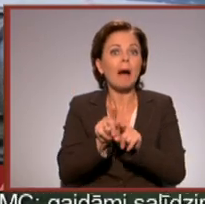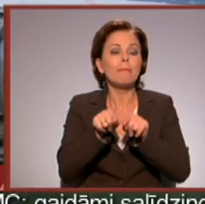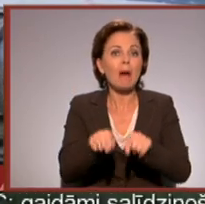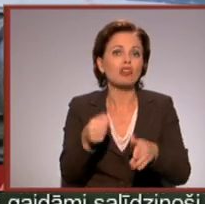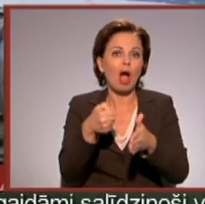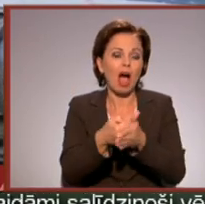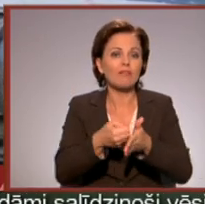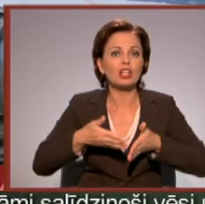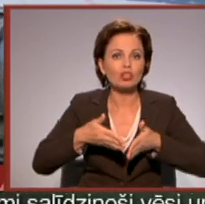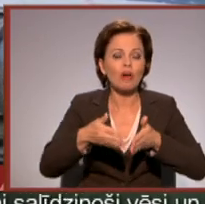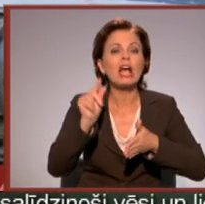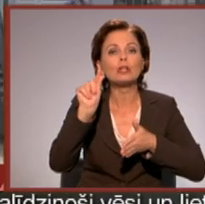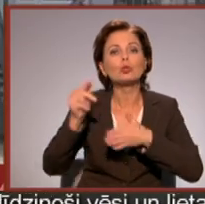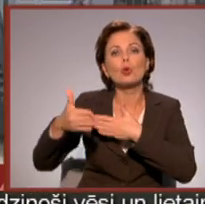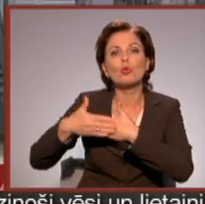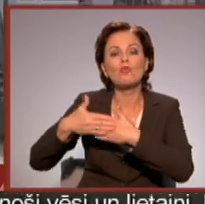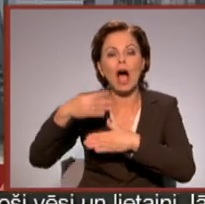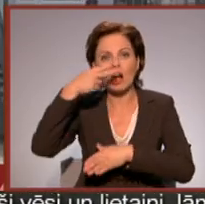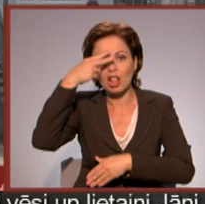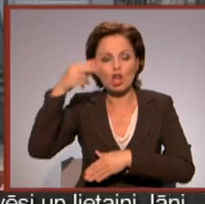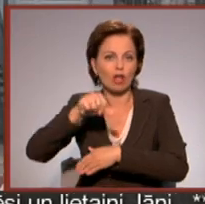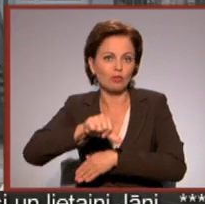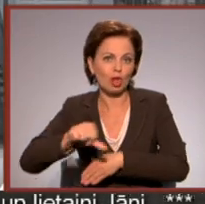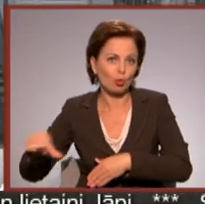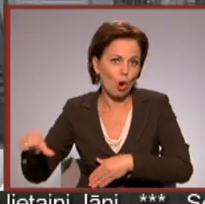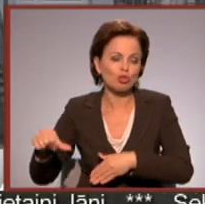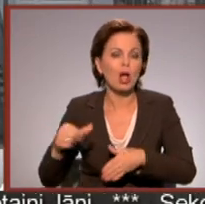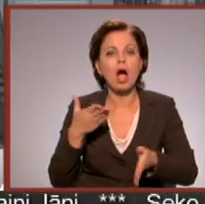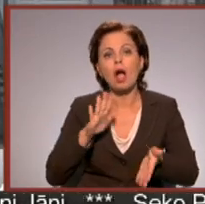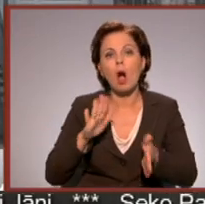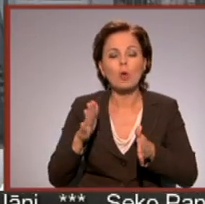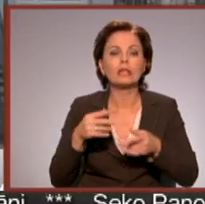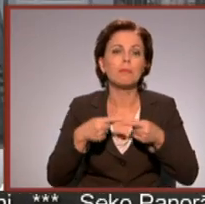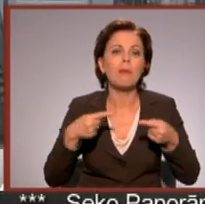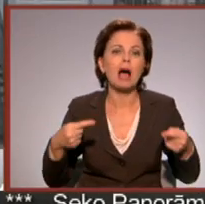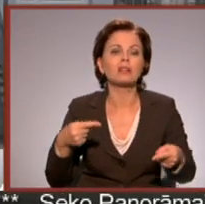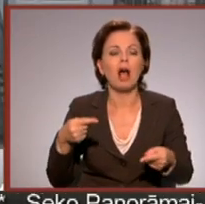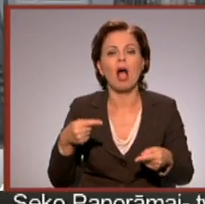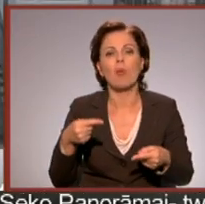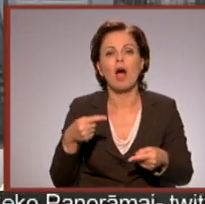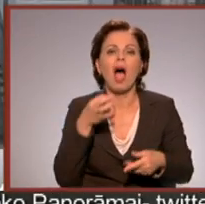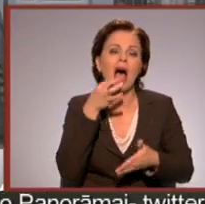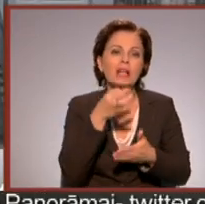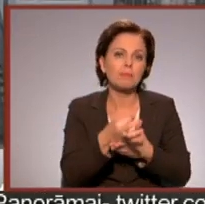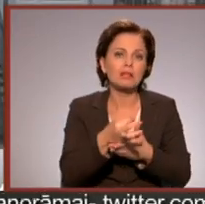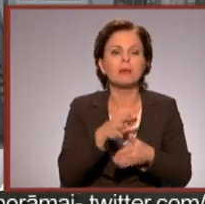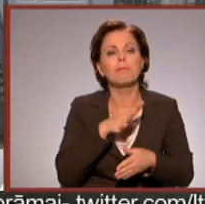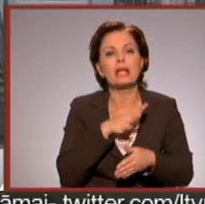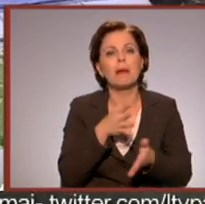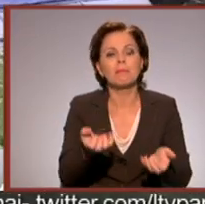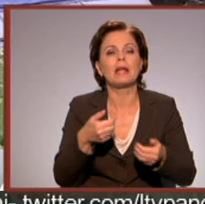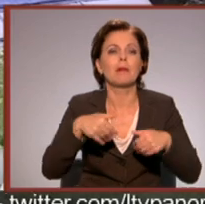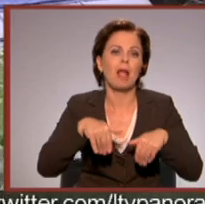tikai tuvāk jau Lietuvas robežai. Gan jau kaut kādas materiālās, protams, atbildība viņam lika varbūt pieņemt tādu